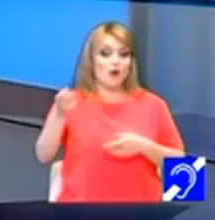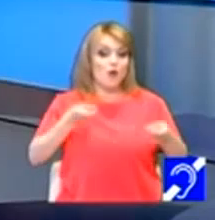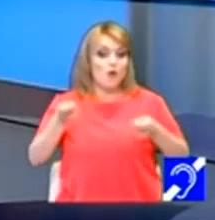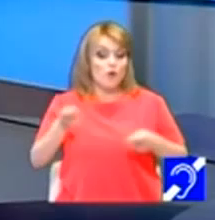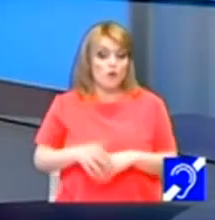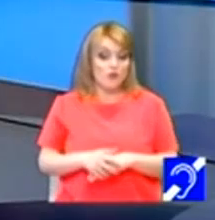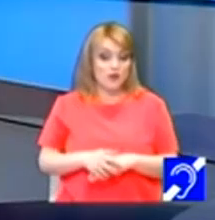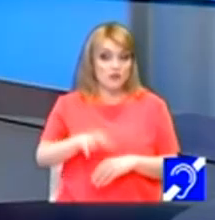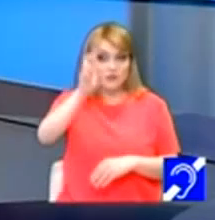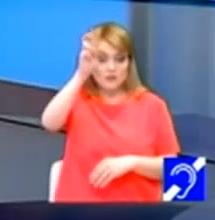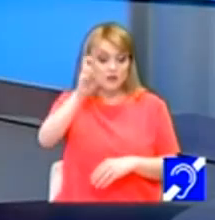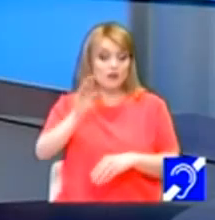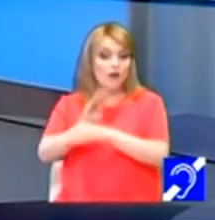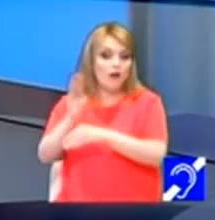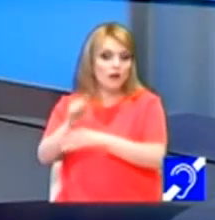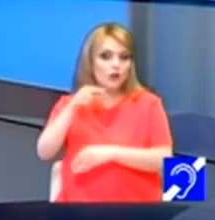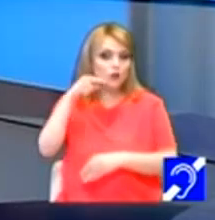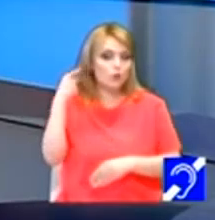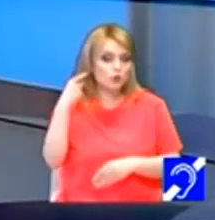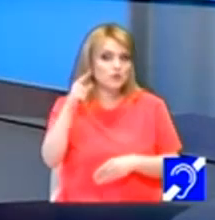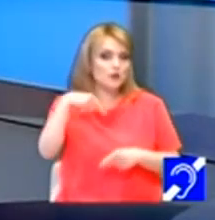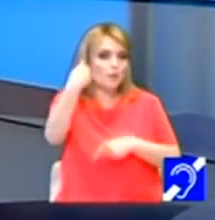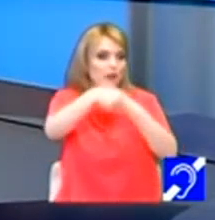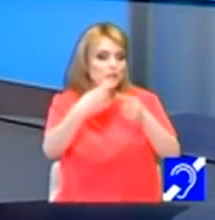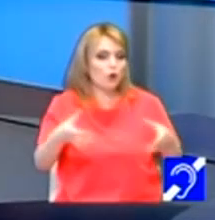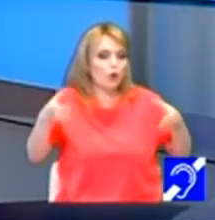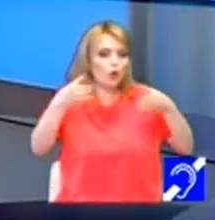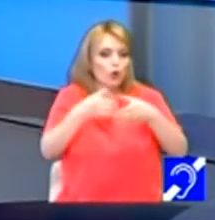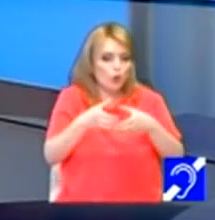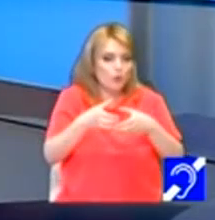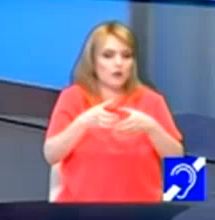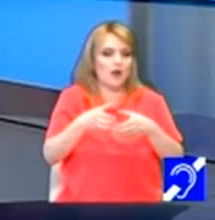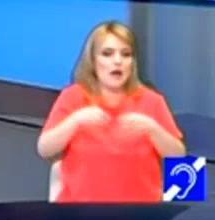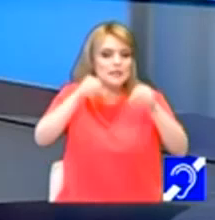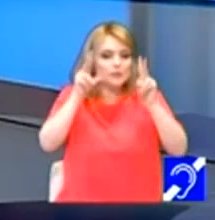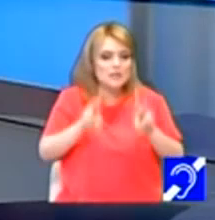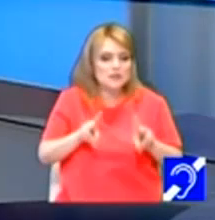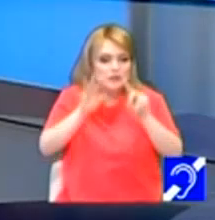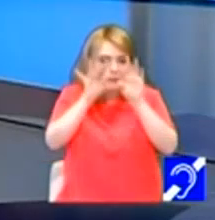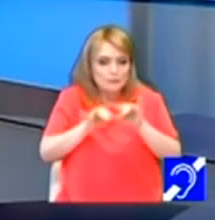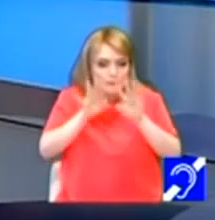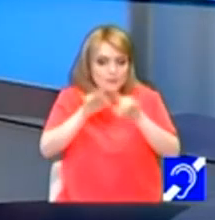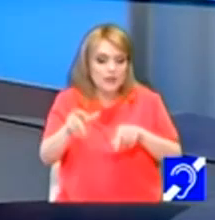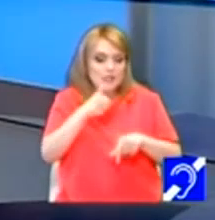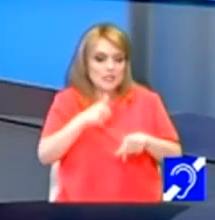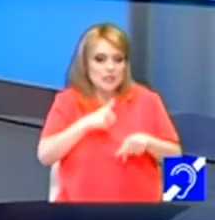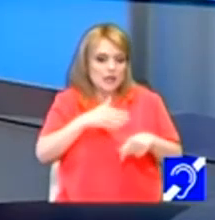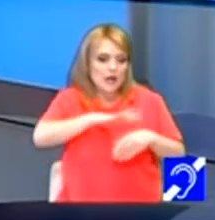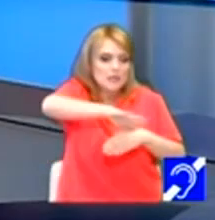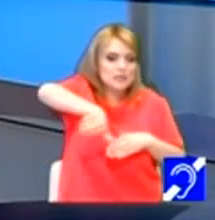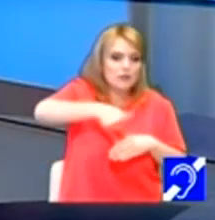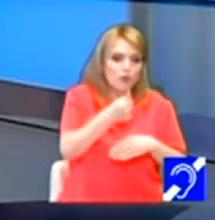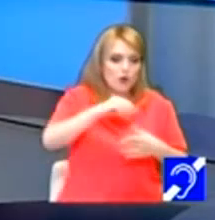occidentale acuză Rusia că prin intermediul unui cunoscut grup de hackeri încearcă să fure informații prețioase despre cercetările legate de